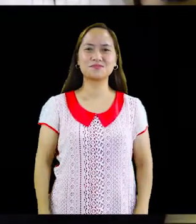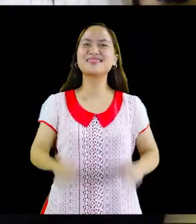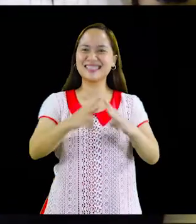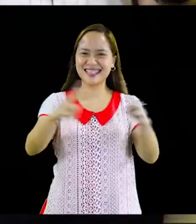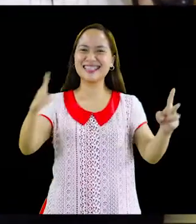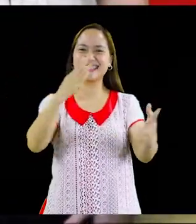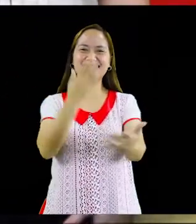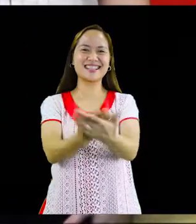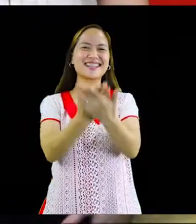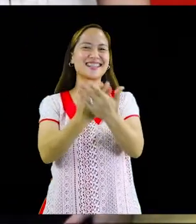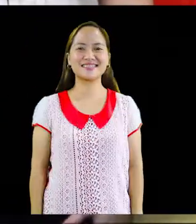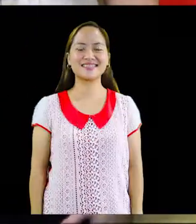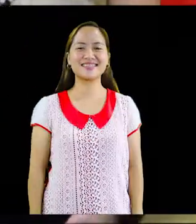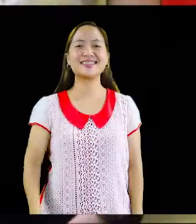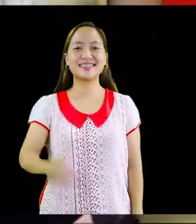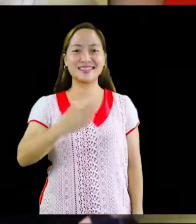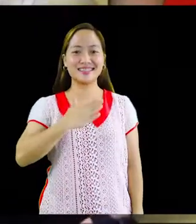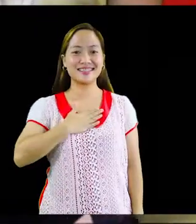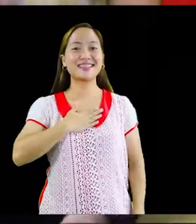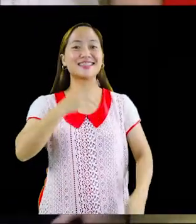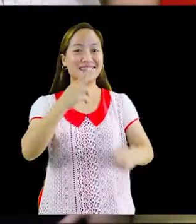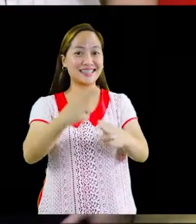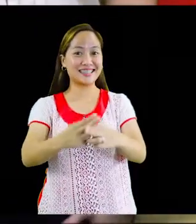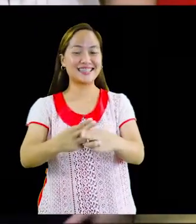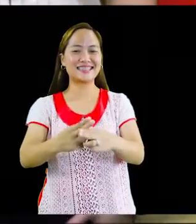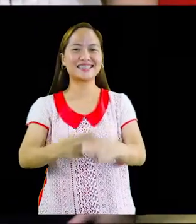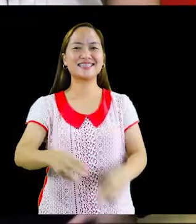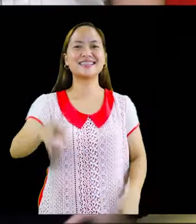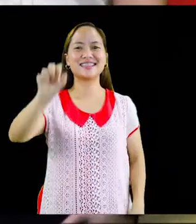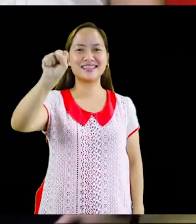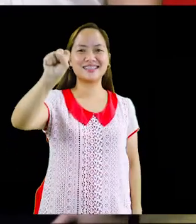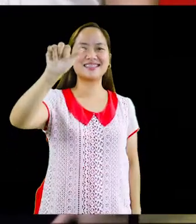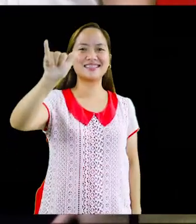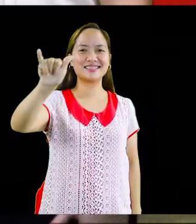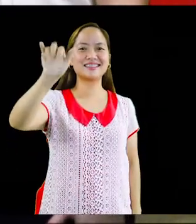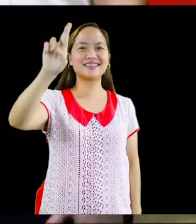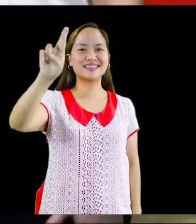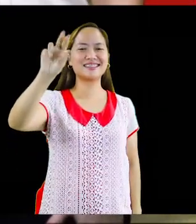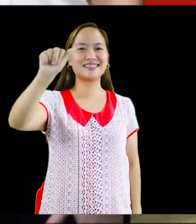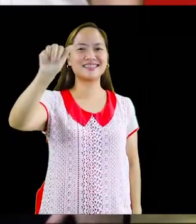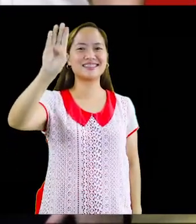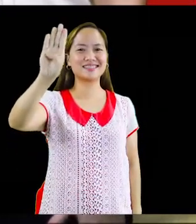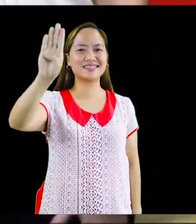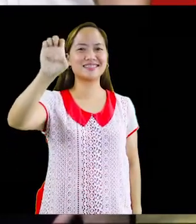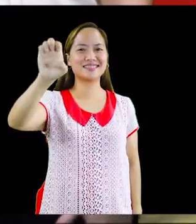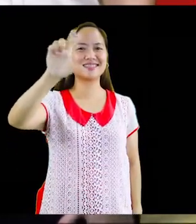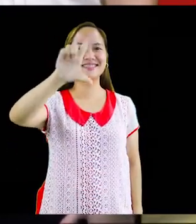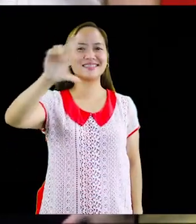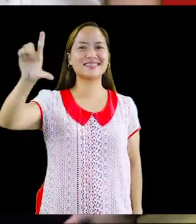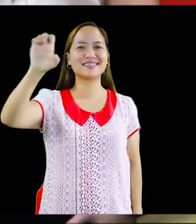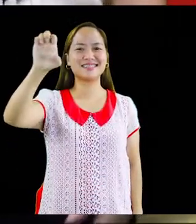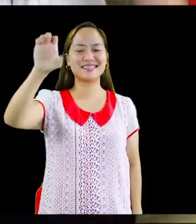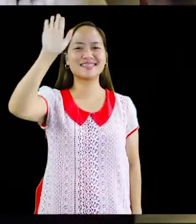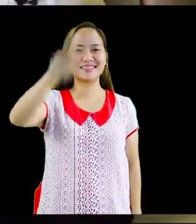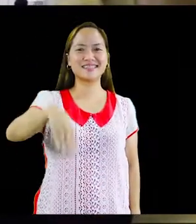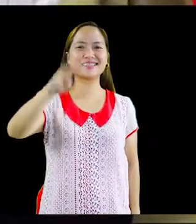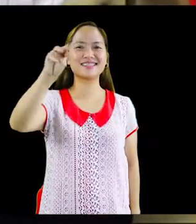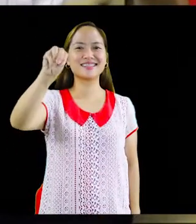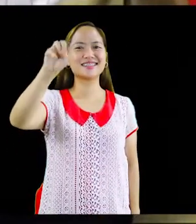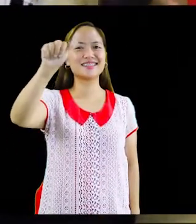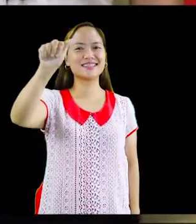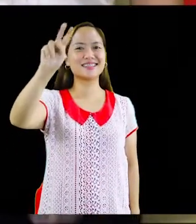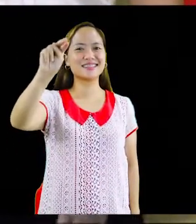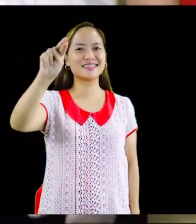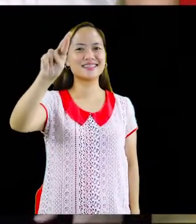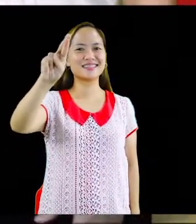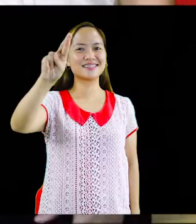Very good! Ang akong kumpleto nga ngalan, Sarabel Martinez.